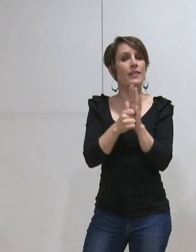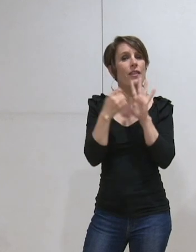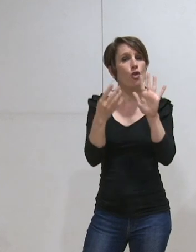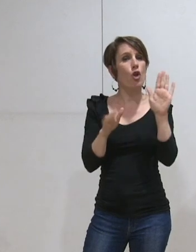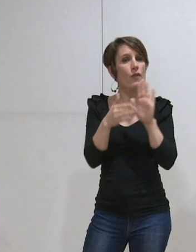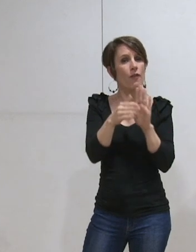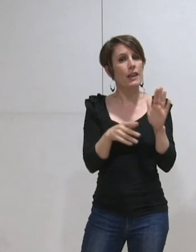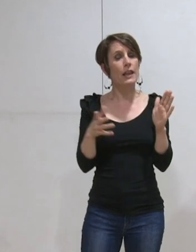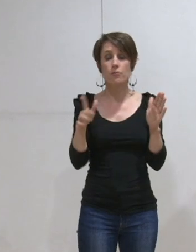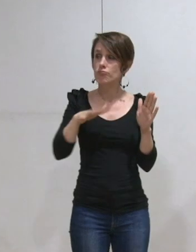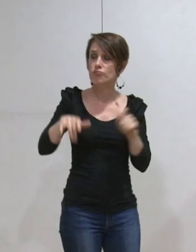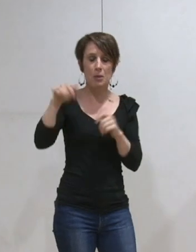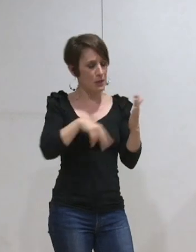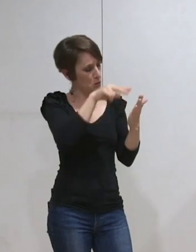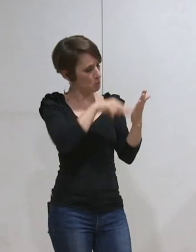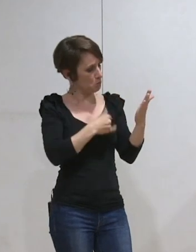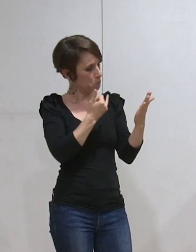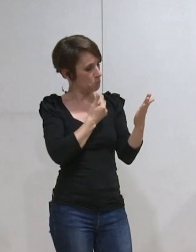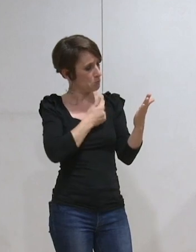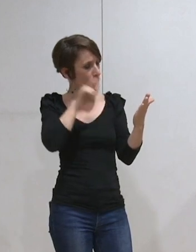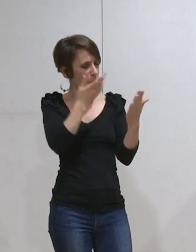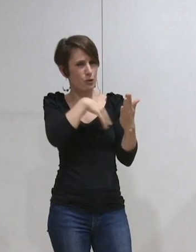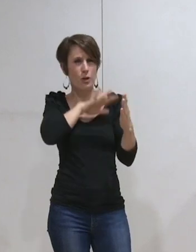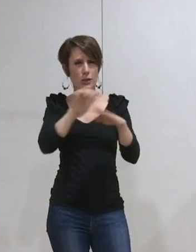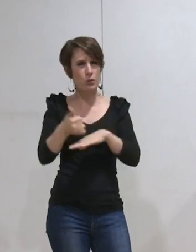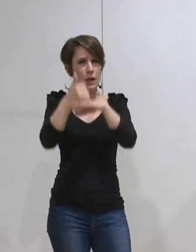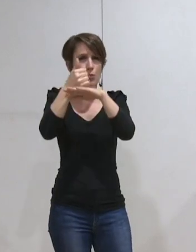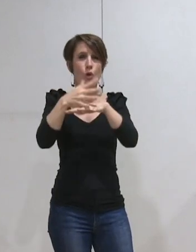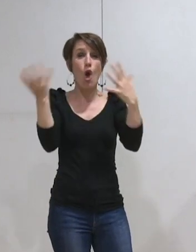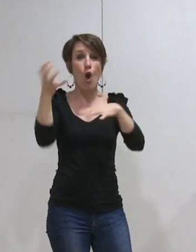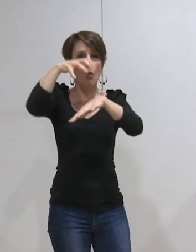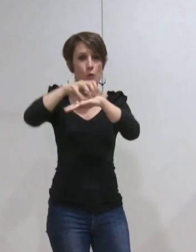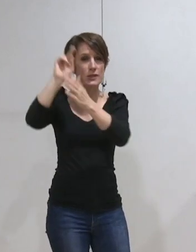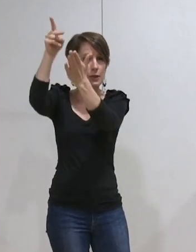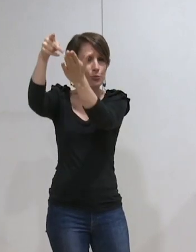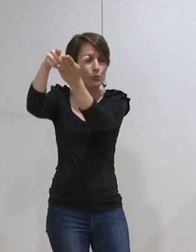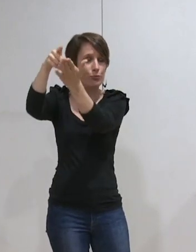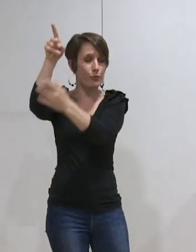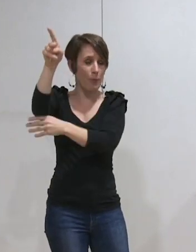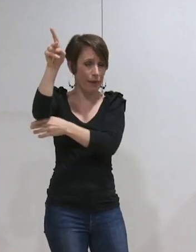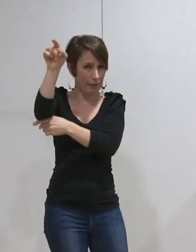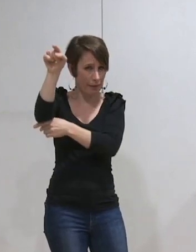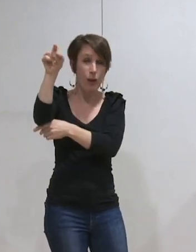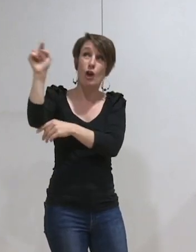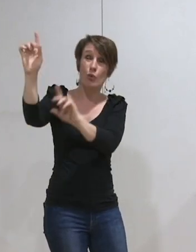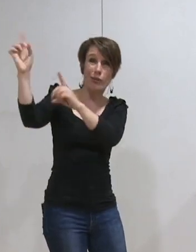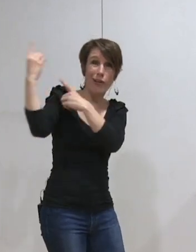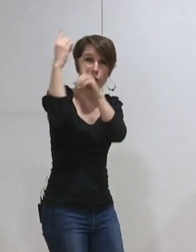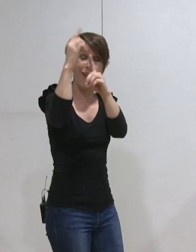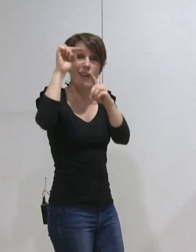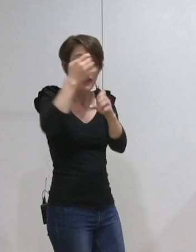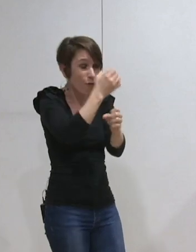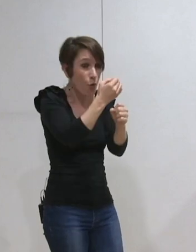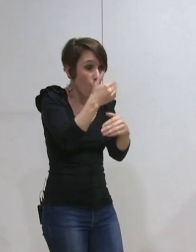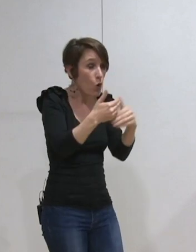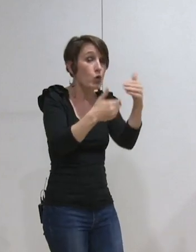Boubaker reeur de la Grande Mosquée de Paris demandait la réalisation de 2200 nouvelles mosquées en